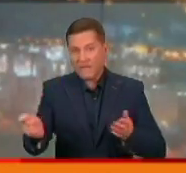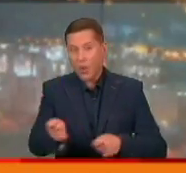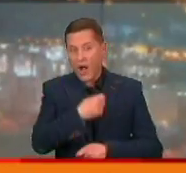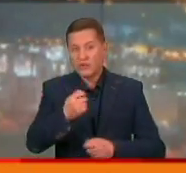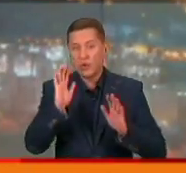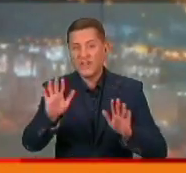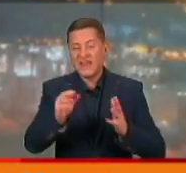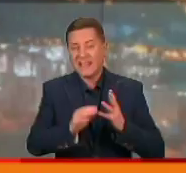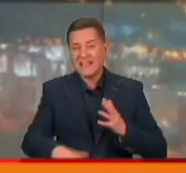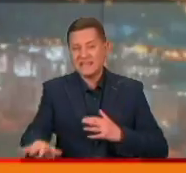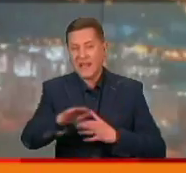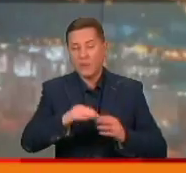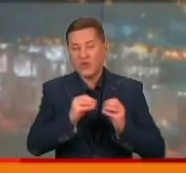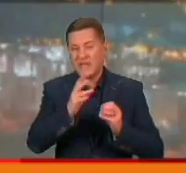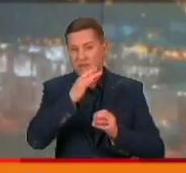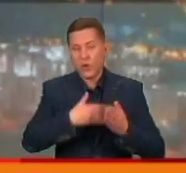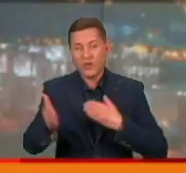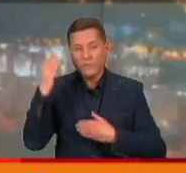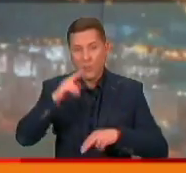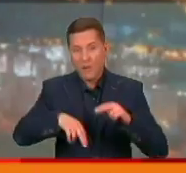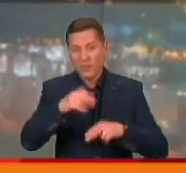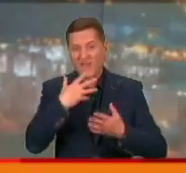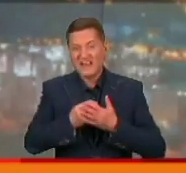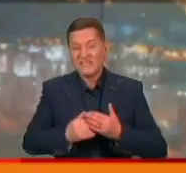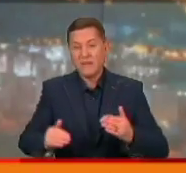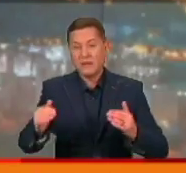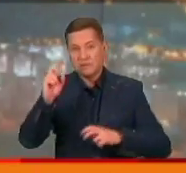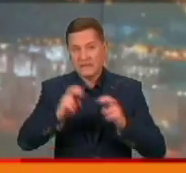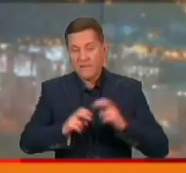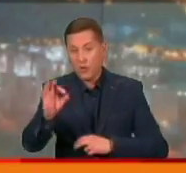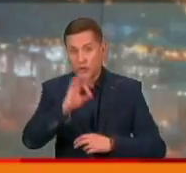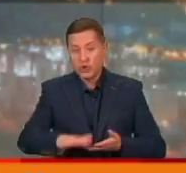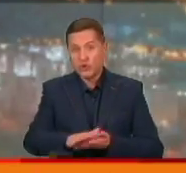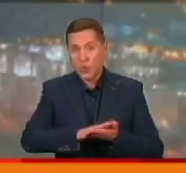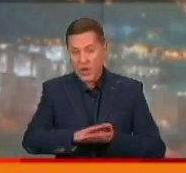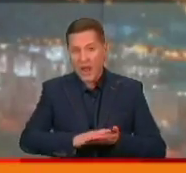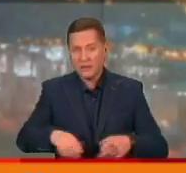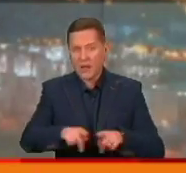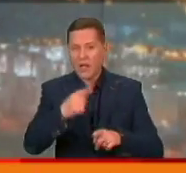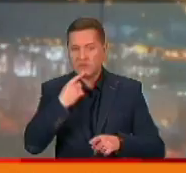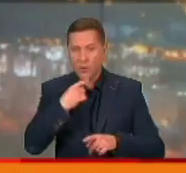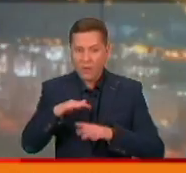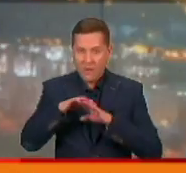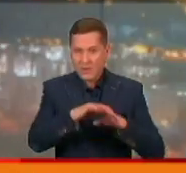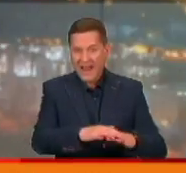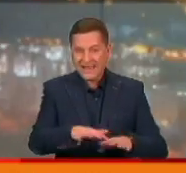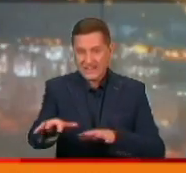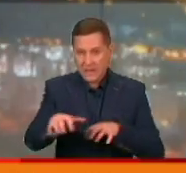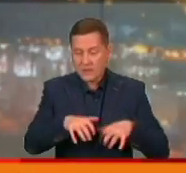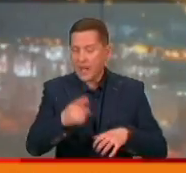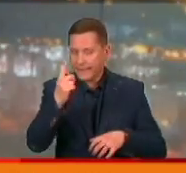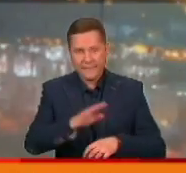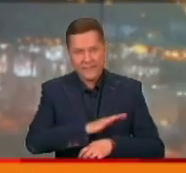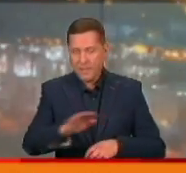тільки землю ще 10 років тому і будували свій завод фактично з нуля. Така спроба рейдерської атаки на підприємство не перша, тому